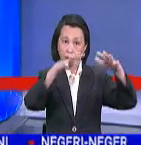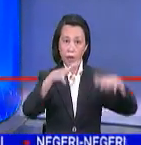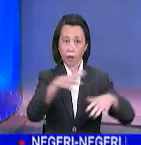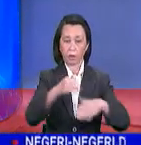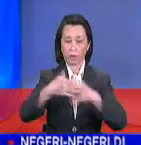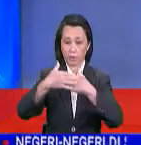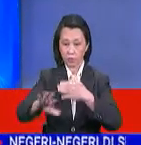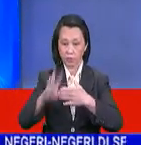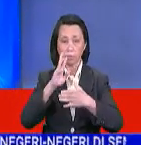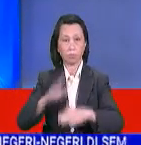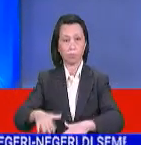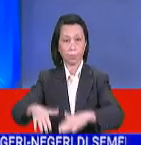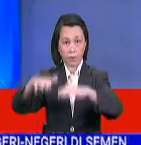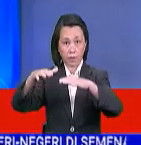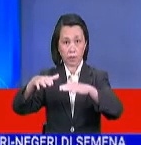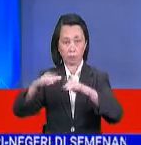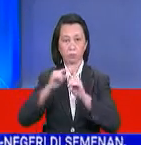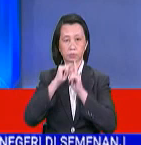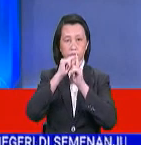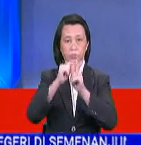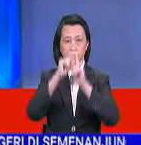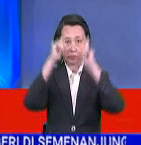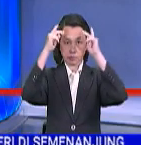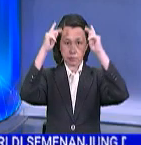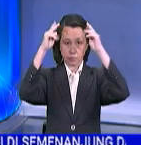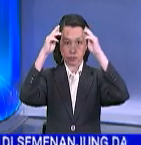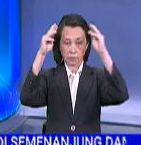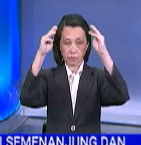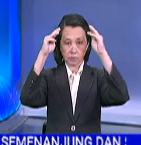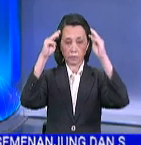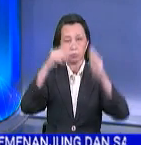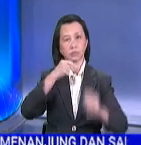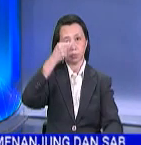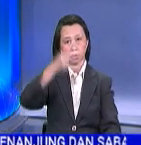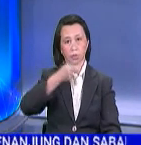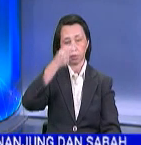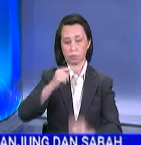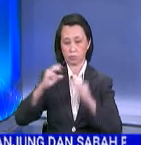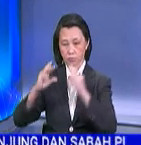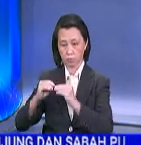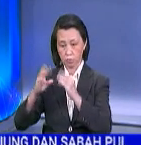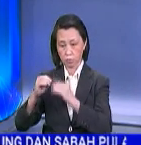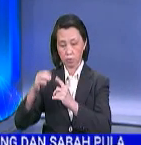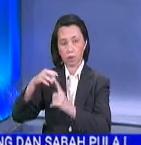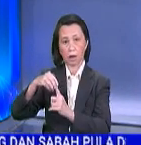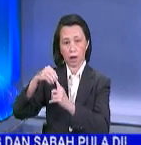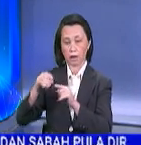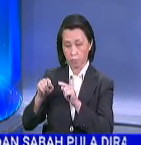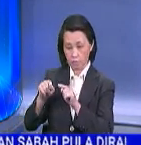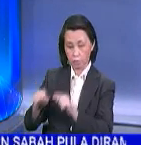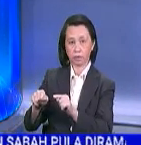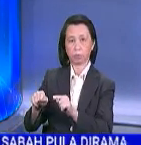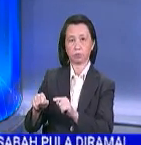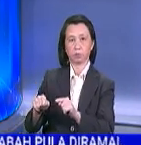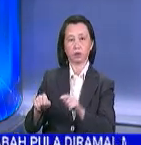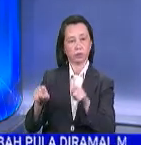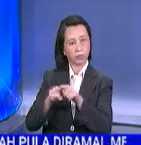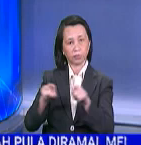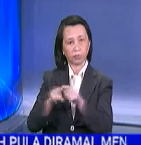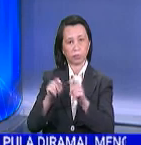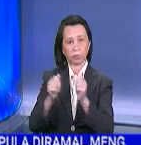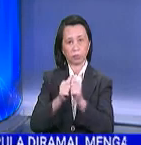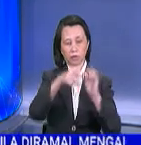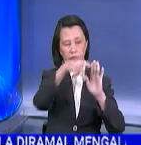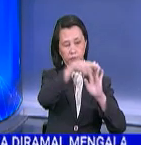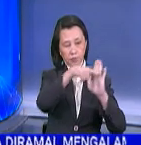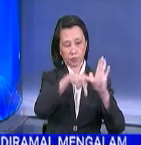pasca banjir dalam kenyataan bagian mnc.tv Ismail Sabri aku berkata moswarat host tersebut diaduk count selaras dengan